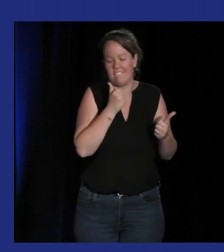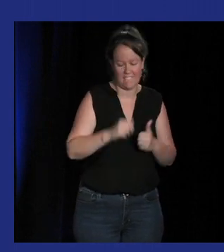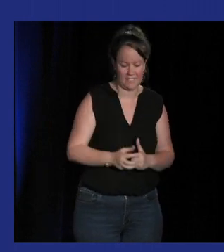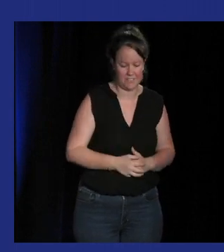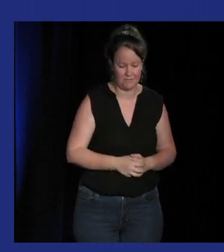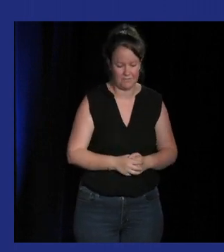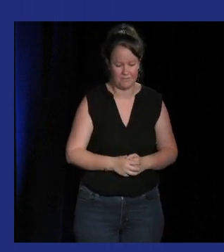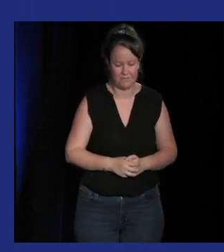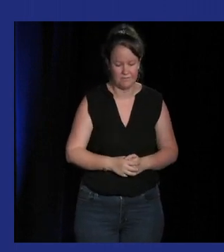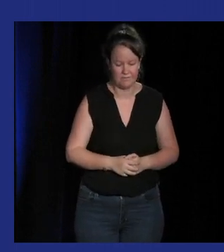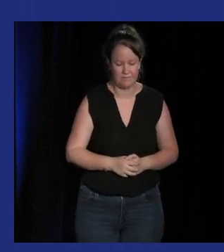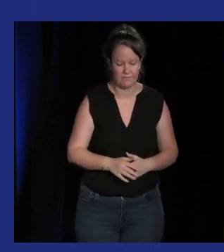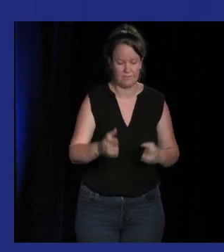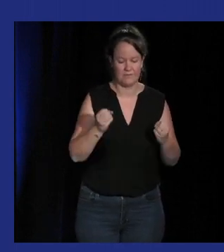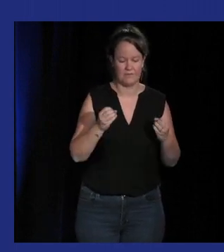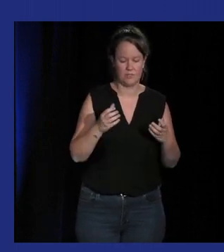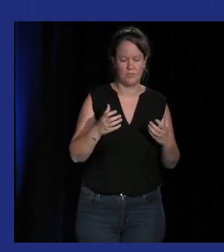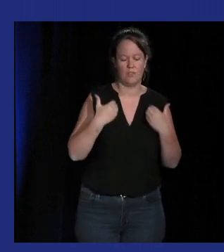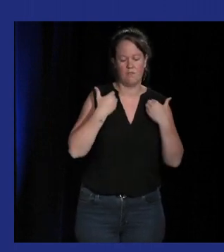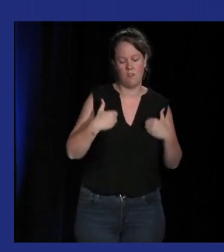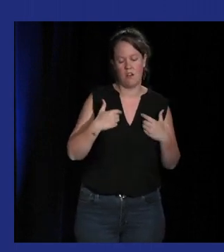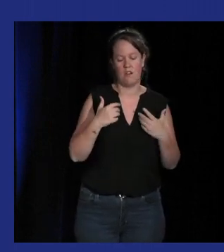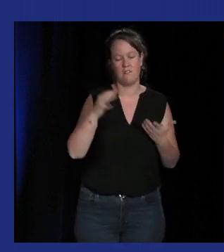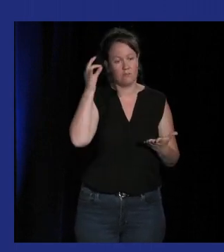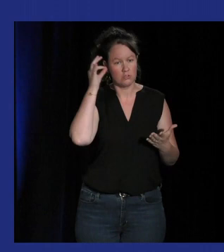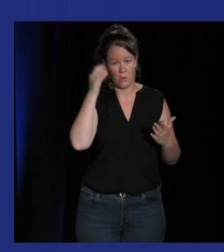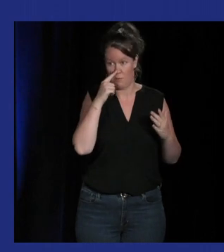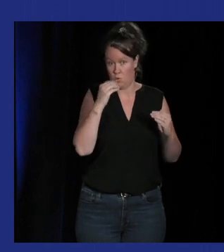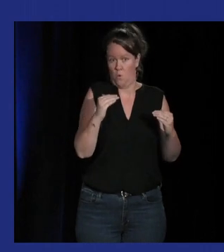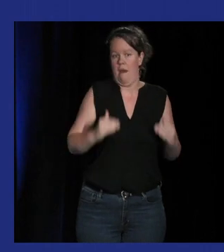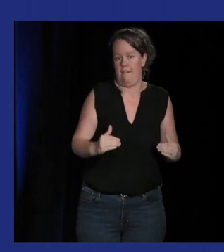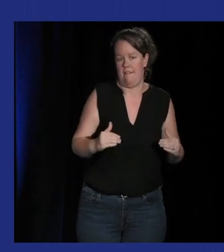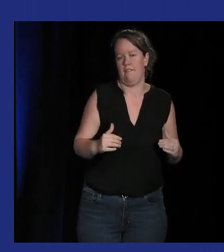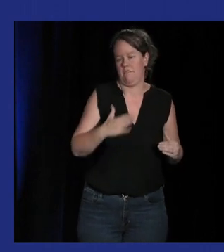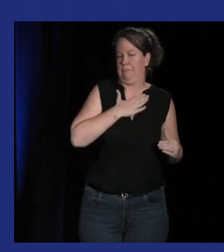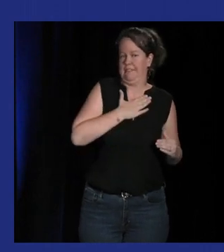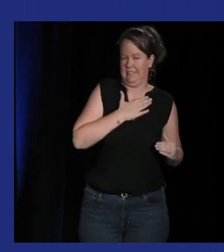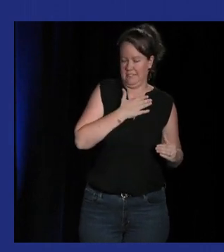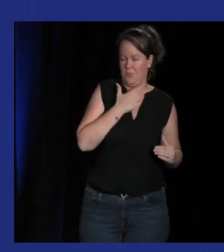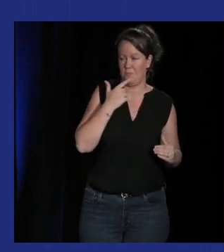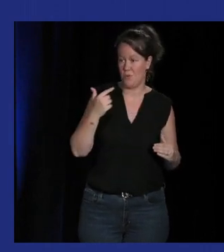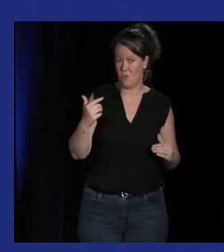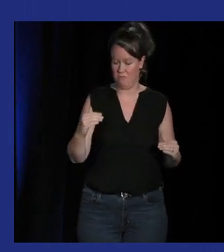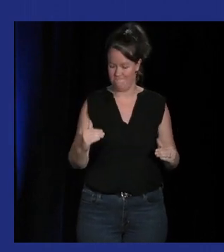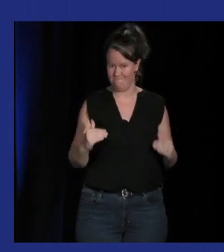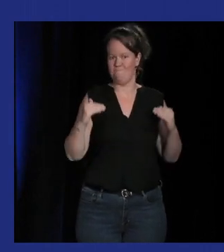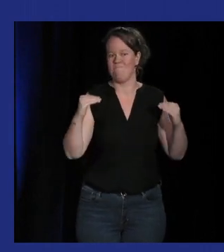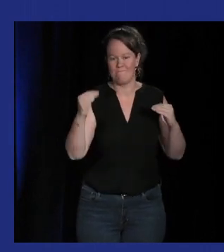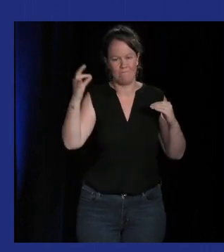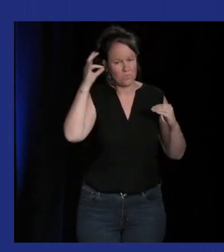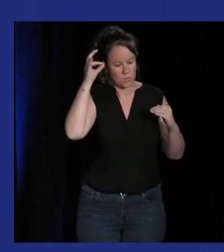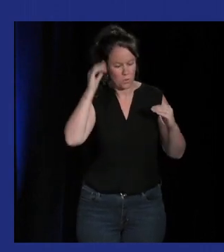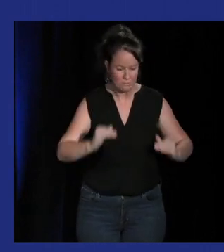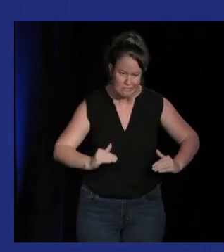tout ce que tout ce que je fais donc que ce soit un peu plus discret et donc là je montais un petit peu tout pour que ça s'entende quand même